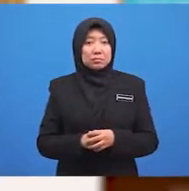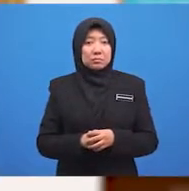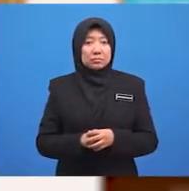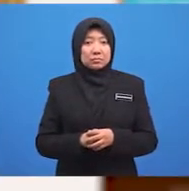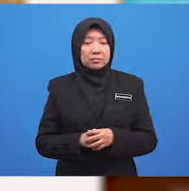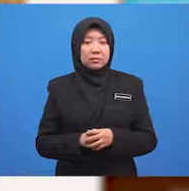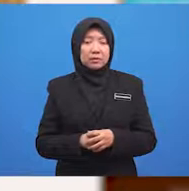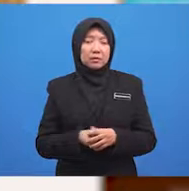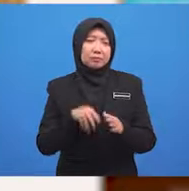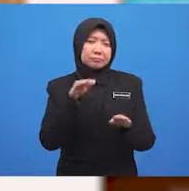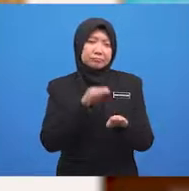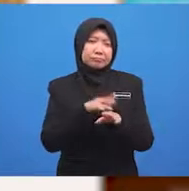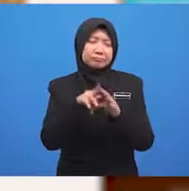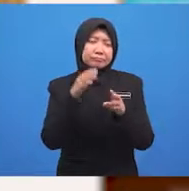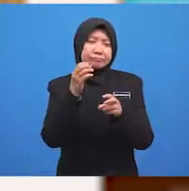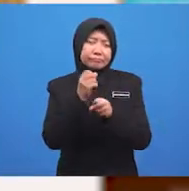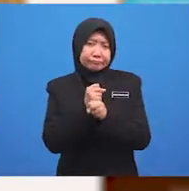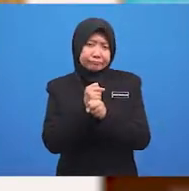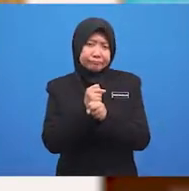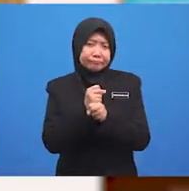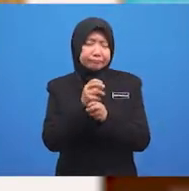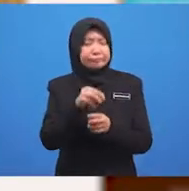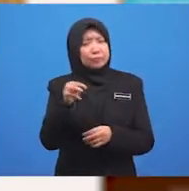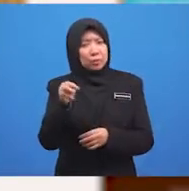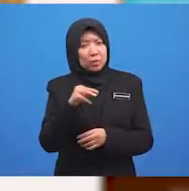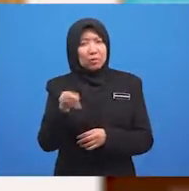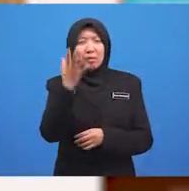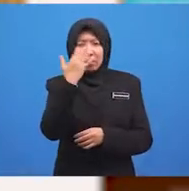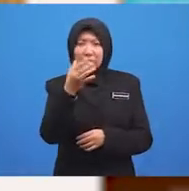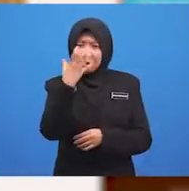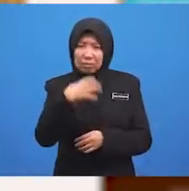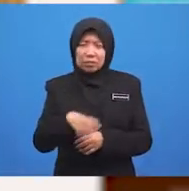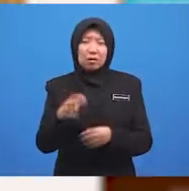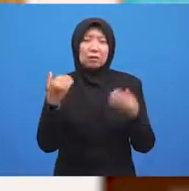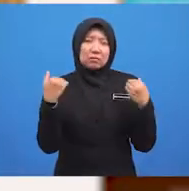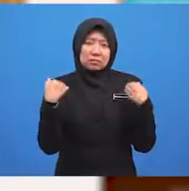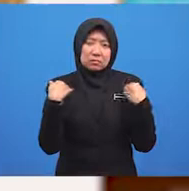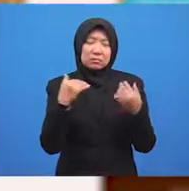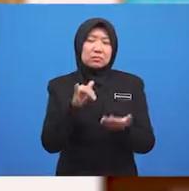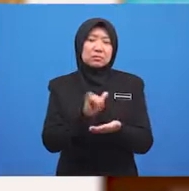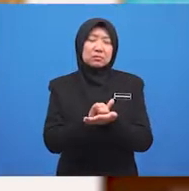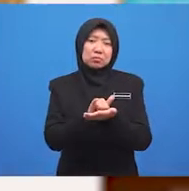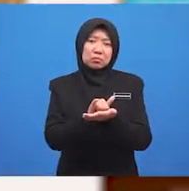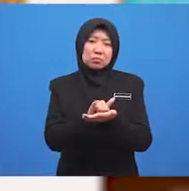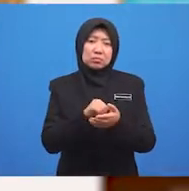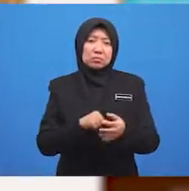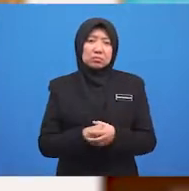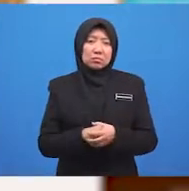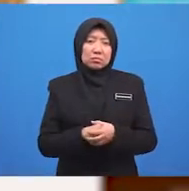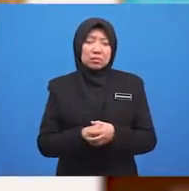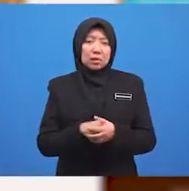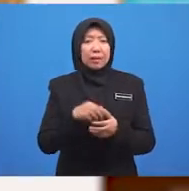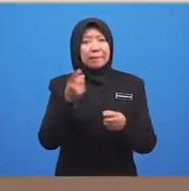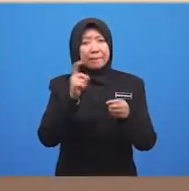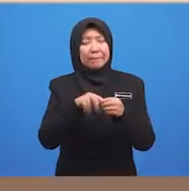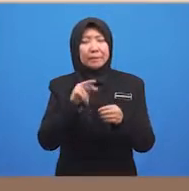Pada pendapat murid-murid, kenapa gajah tersebut berada di situ? Apa kaitannya dengan tajuk kita hari